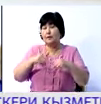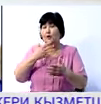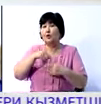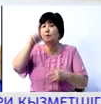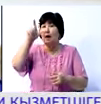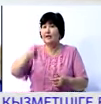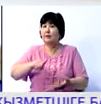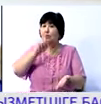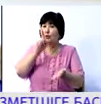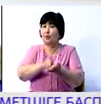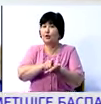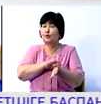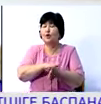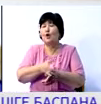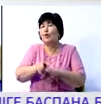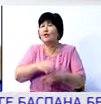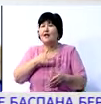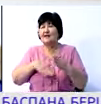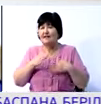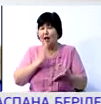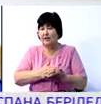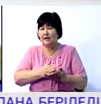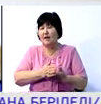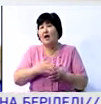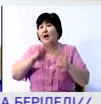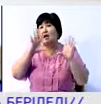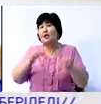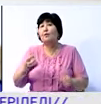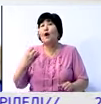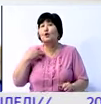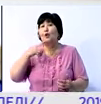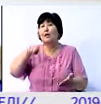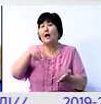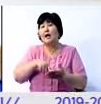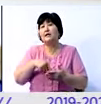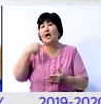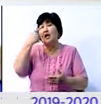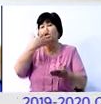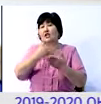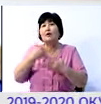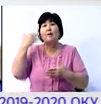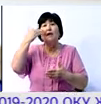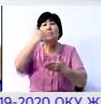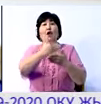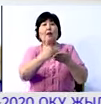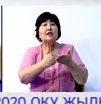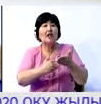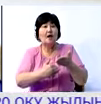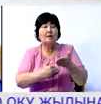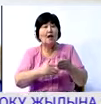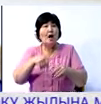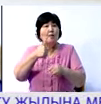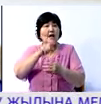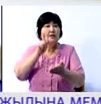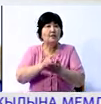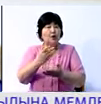азаматтық борышымды өтегеніме өте ризамын. Жалпы осы Қызылорда қаласында жедел мақсаттағы батальонымыздың басты